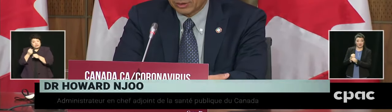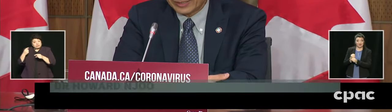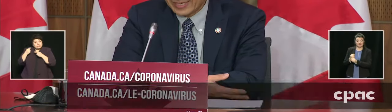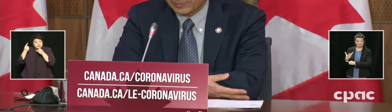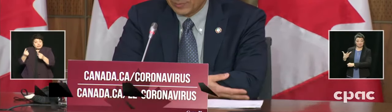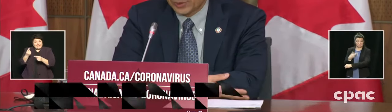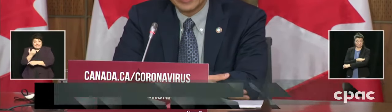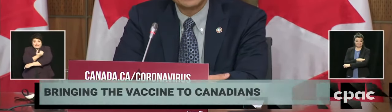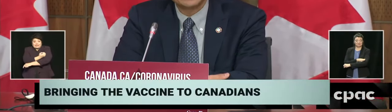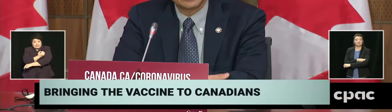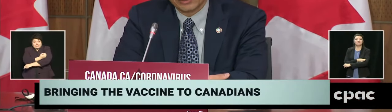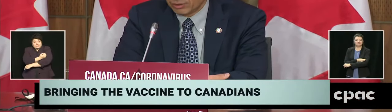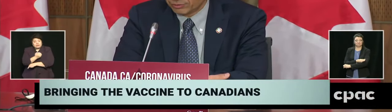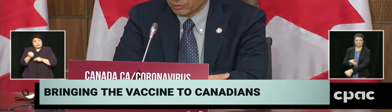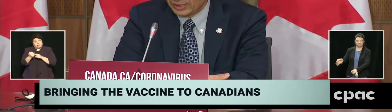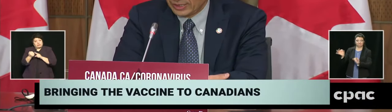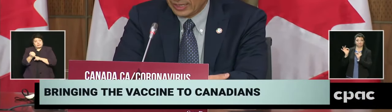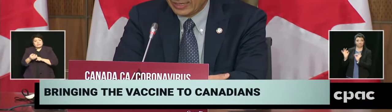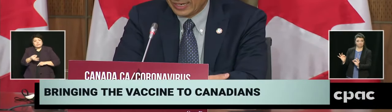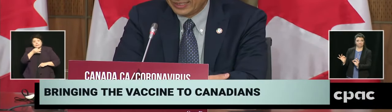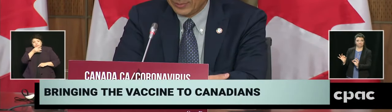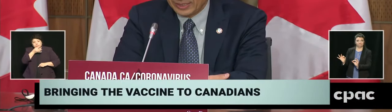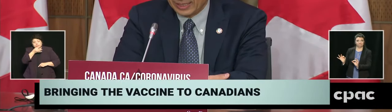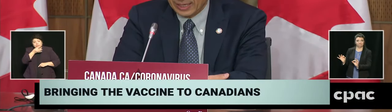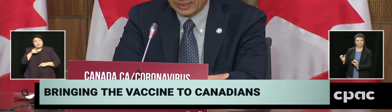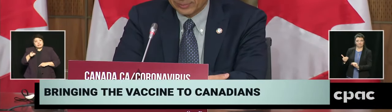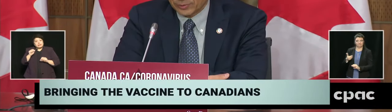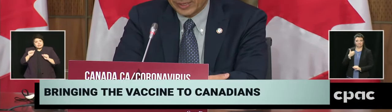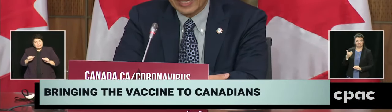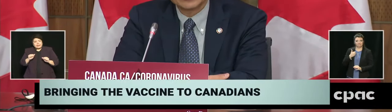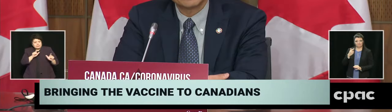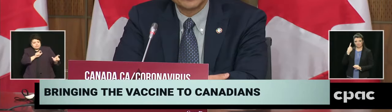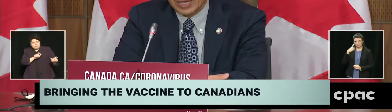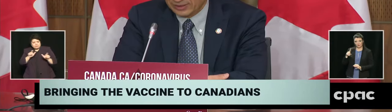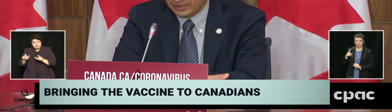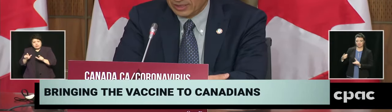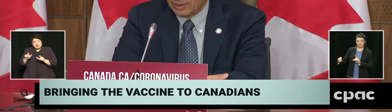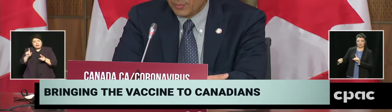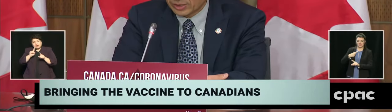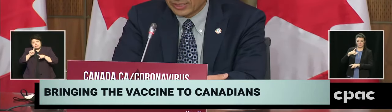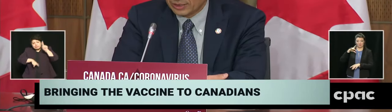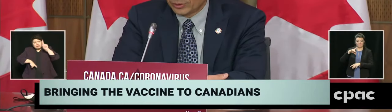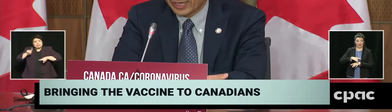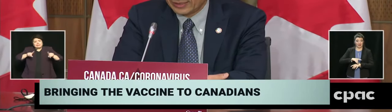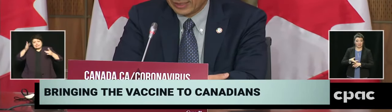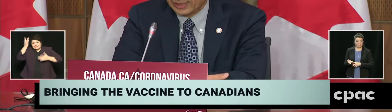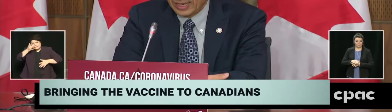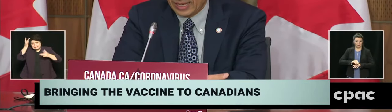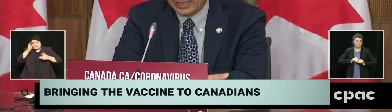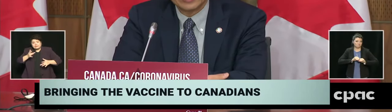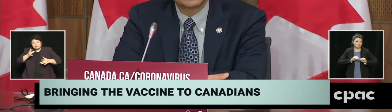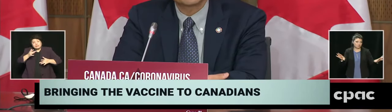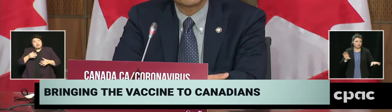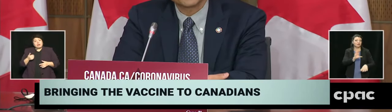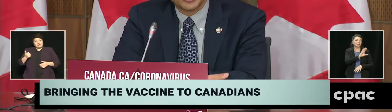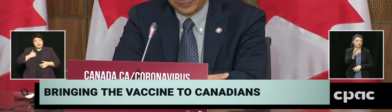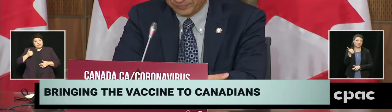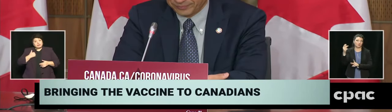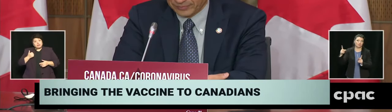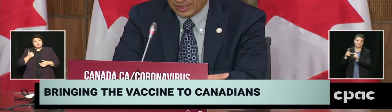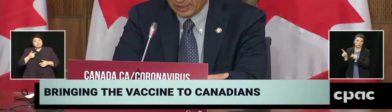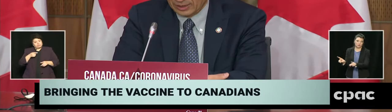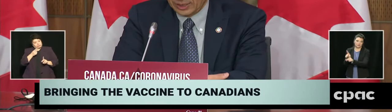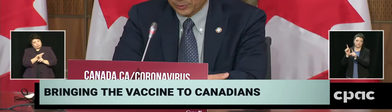outil rentable pour aider à contrôler et à éliminer la propagation des maladies mortelles au Canada et à